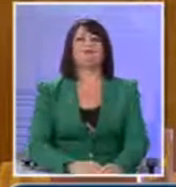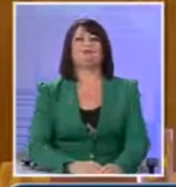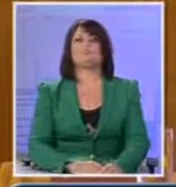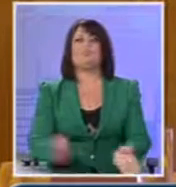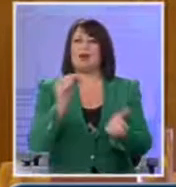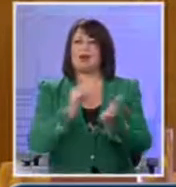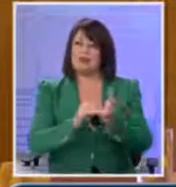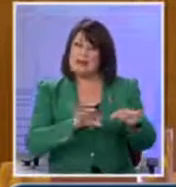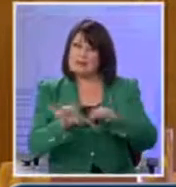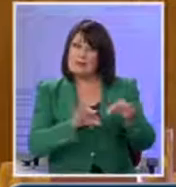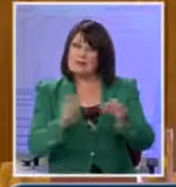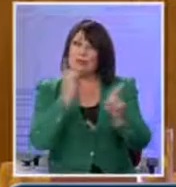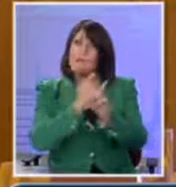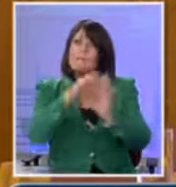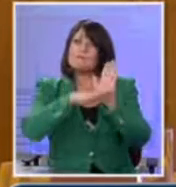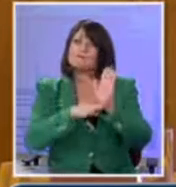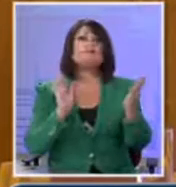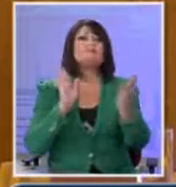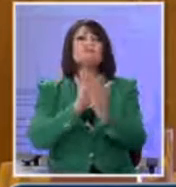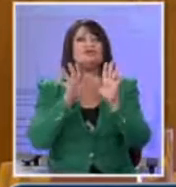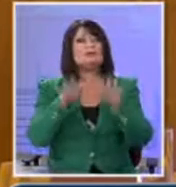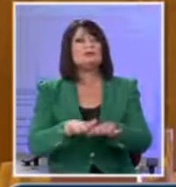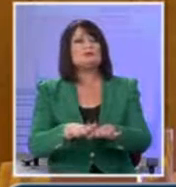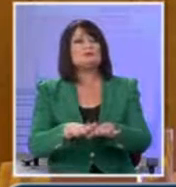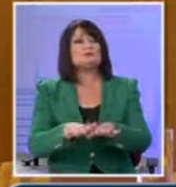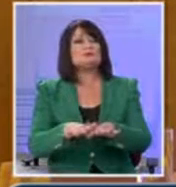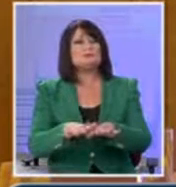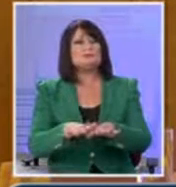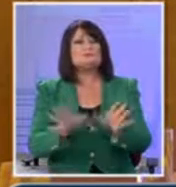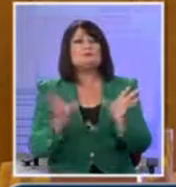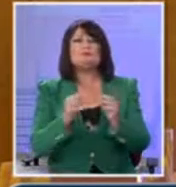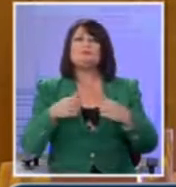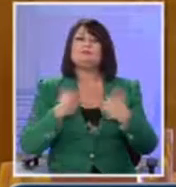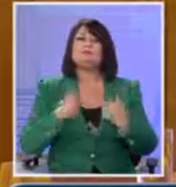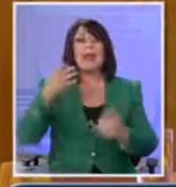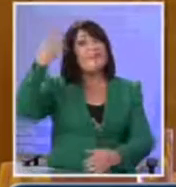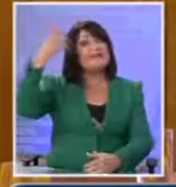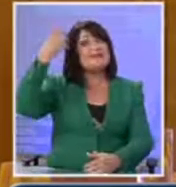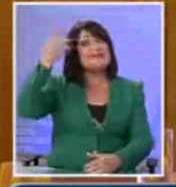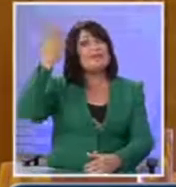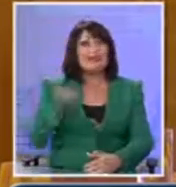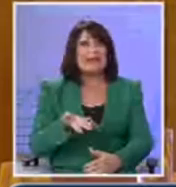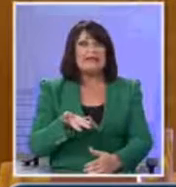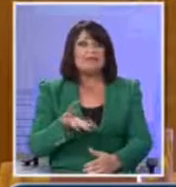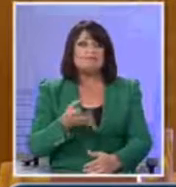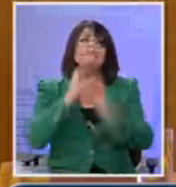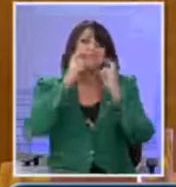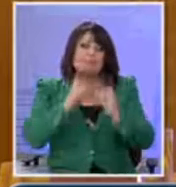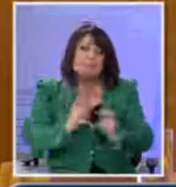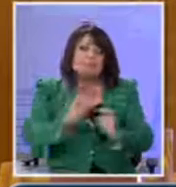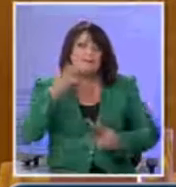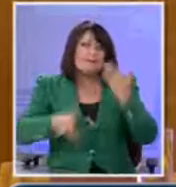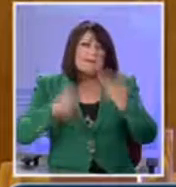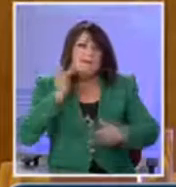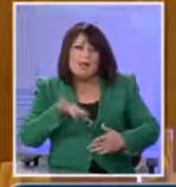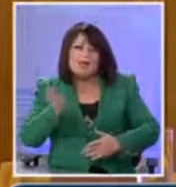Επίσης, σχεδιάζουμε ειδικό πρόγραμμα αντιμετώπισης της ανεργίας των νέων επιστημόνων που αναγκάζονται να φεύγουν στο